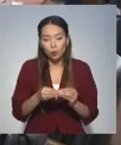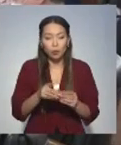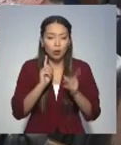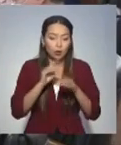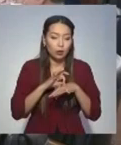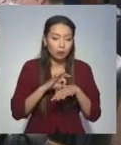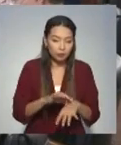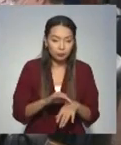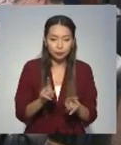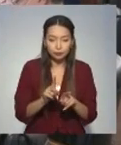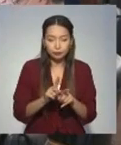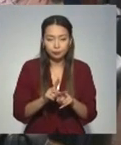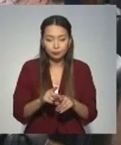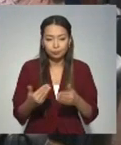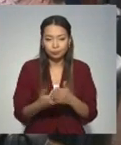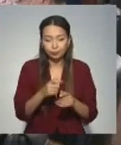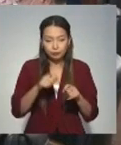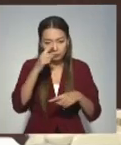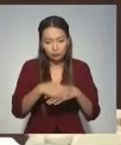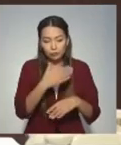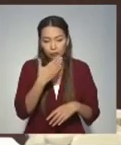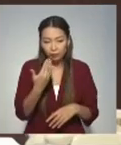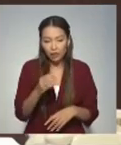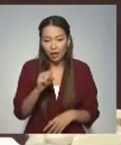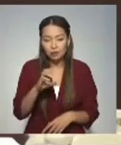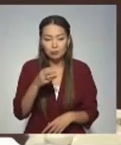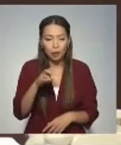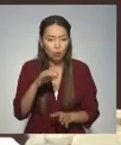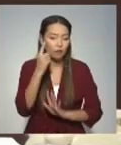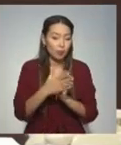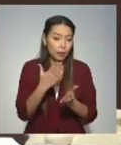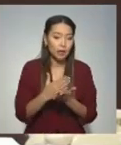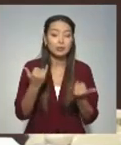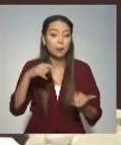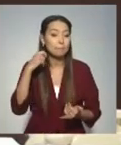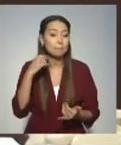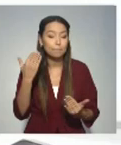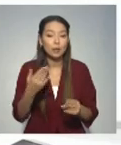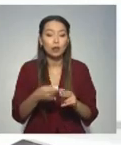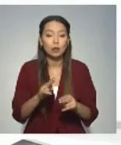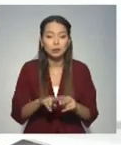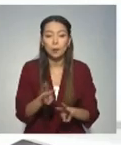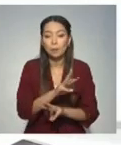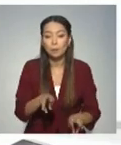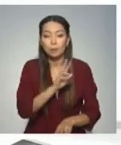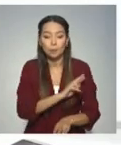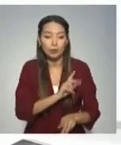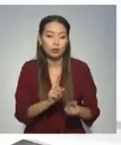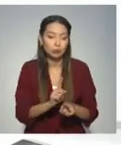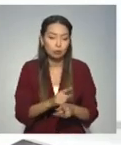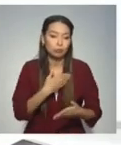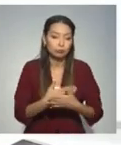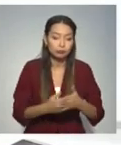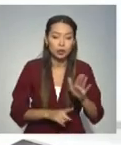жолы да қабағы ашылмады. Аузы күйген үрлеп ішердің кейпі болар деп түсіндік. Дегенмен президенттің соңғы сынынан кейін министрлер жұмысқа білек сыбана